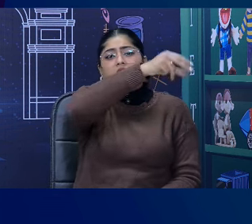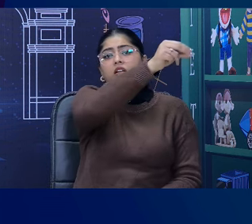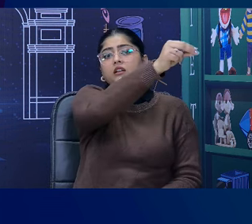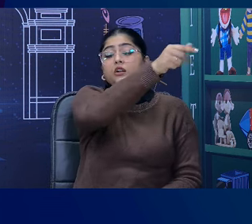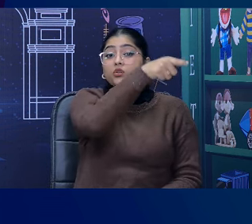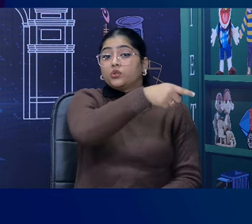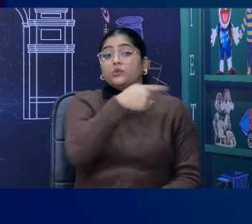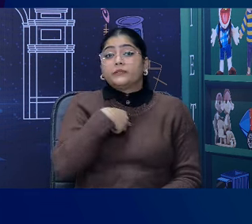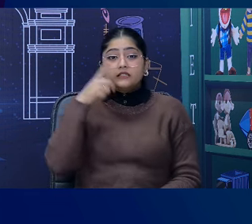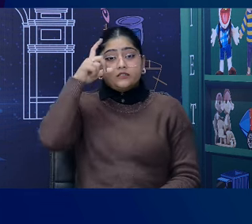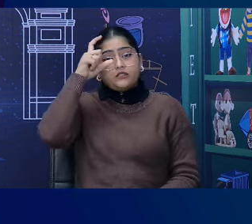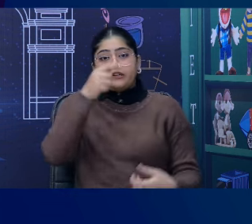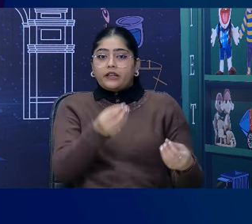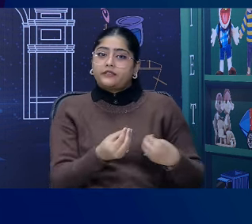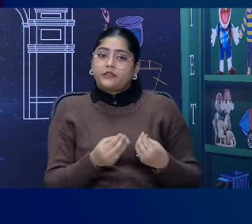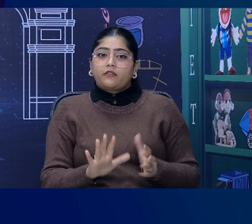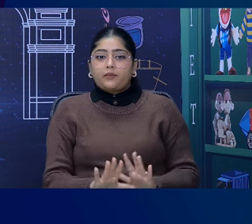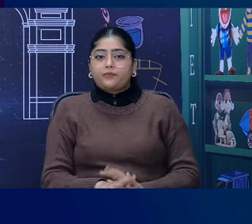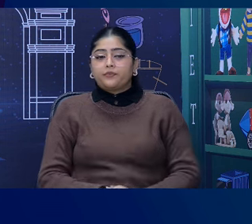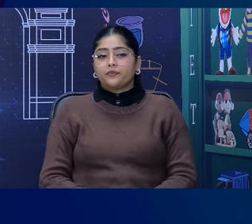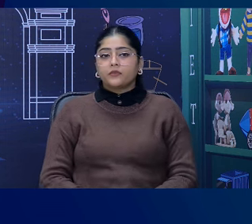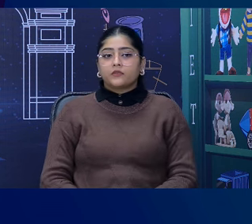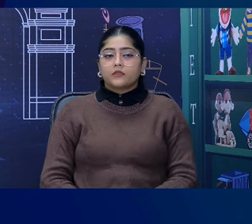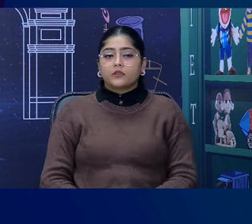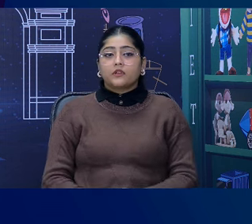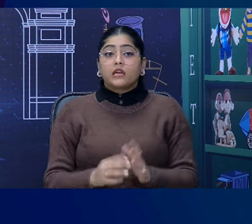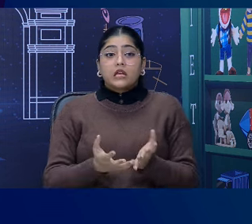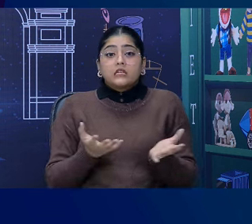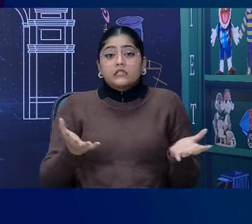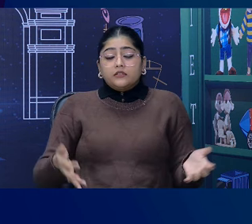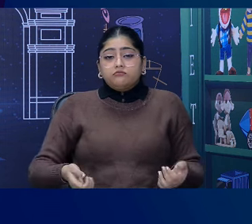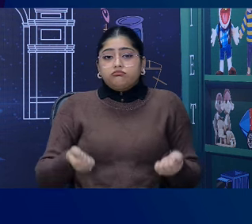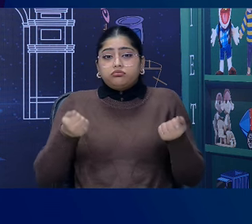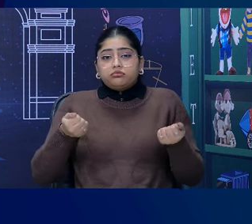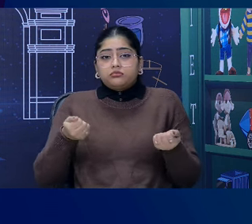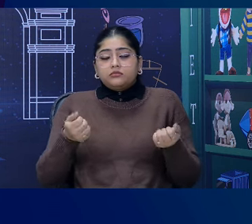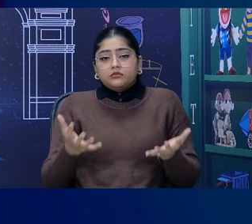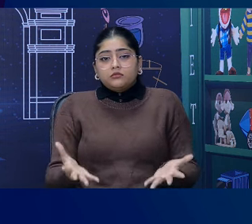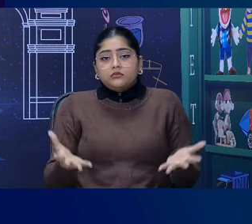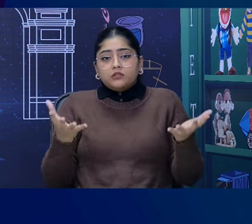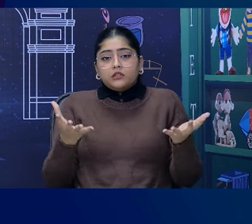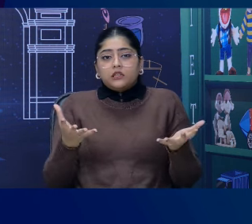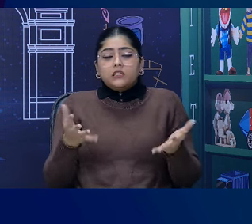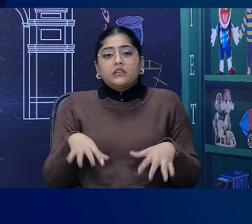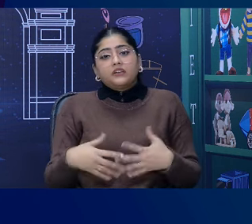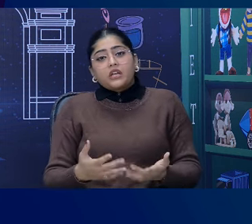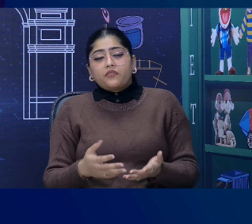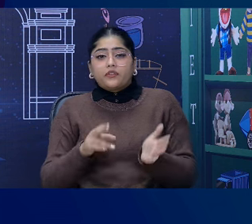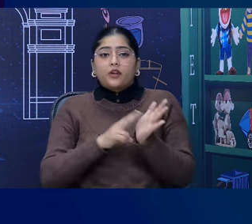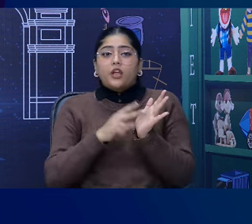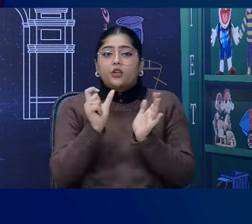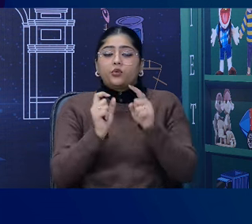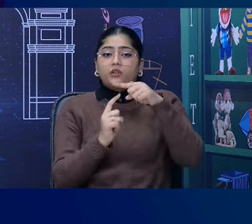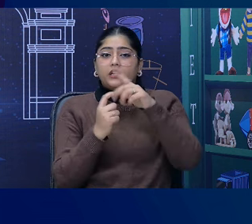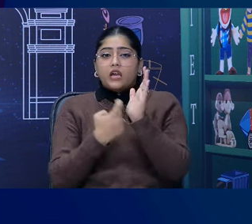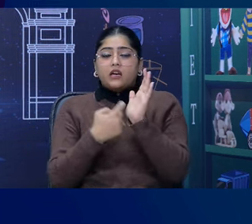हमारा फिजिकल स्ट्रेसर है ठीक है वो सामान उठाने के कारण भी सकता है वो लैक ऑफ न्यूट्रिएंट्स के कारण हो सकता है